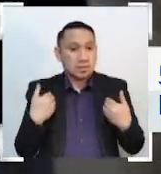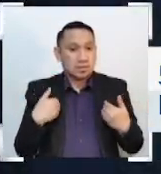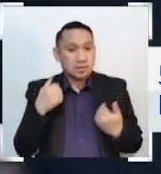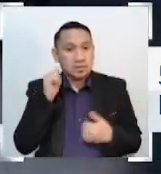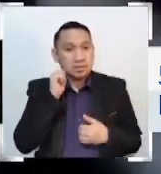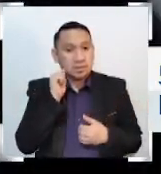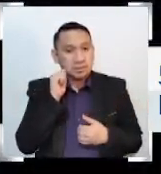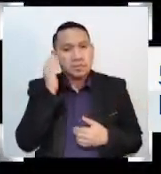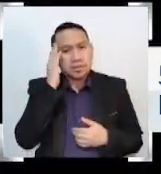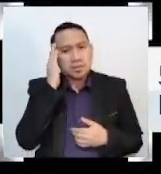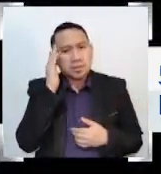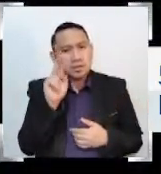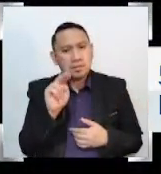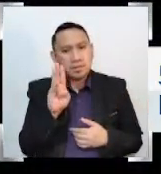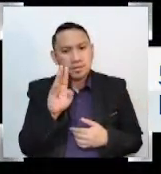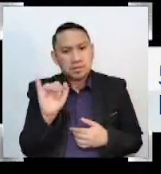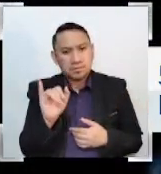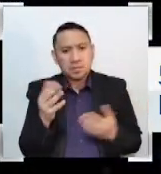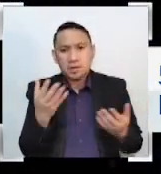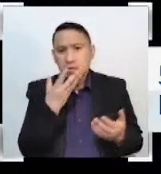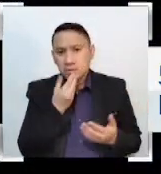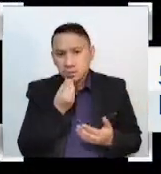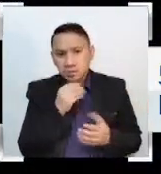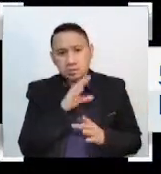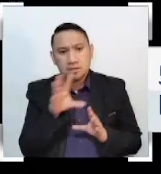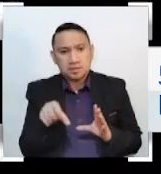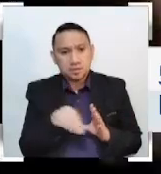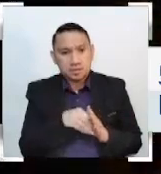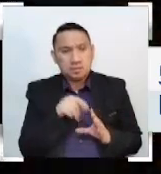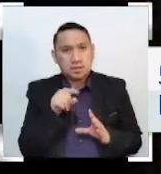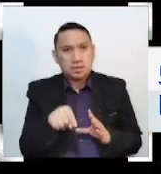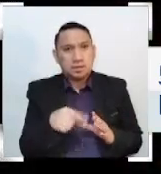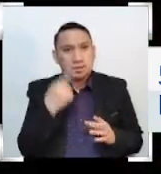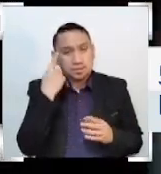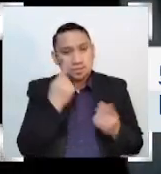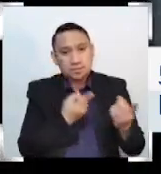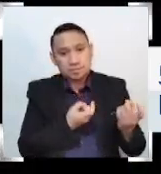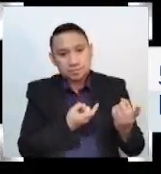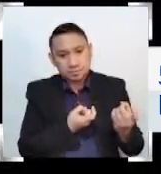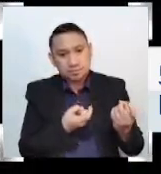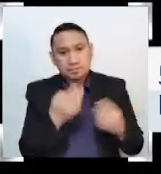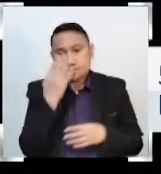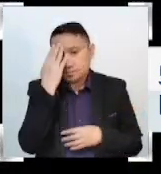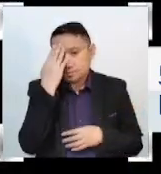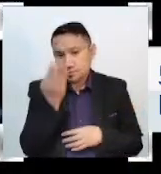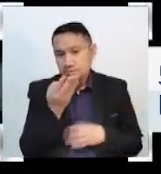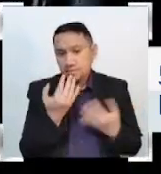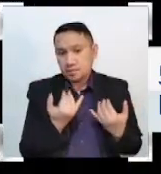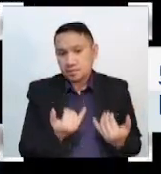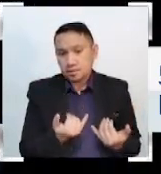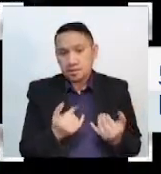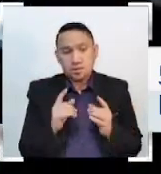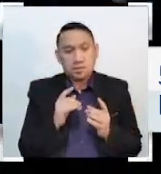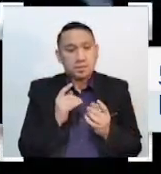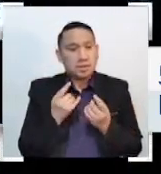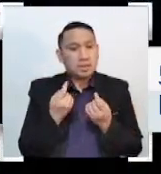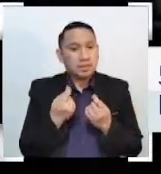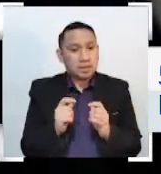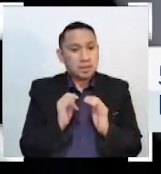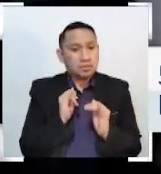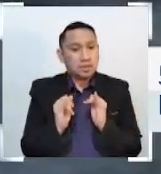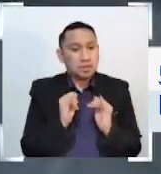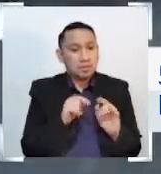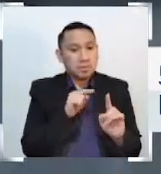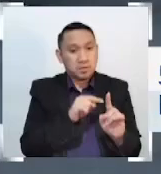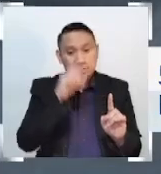ng NBI ang iba pang kasabot sa sex trafficking group na nag-ooperate sa Bulacan. Sinisikap pa rin namin makuha ang panig ni Abukay na naharap sa reklamong paglabag